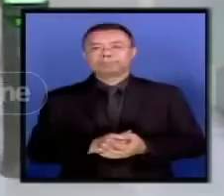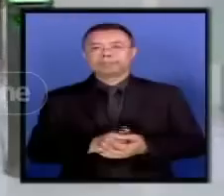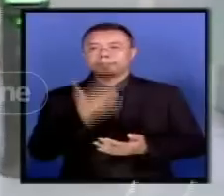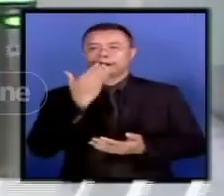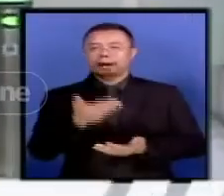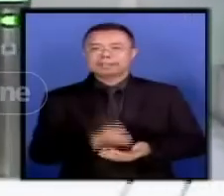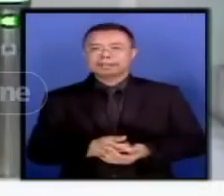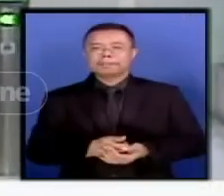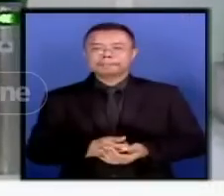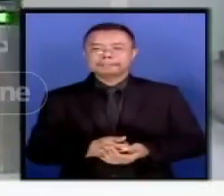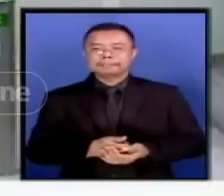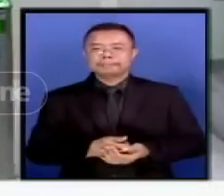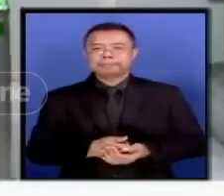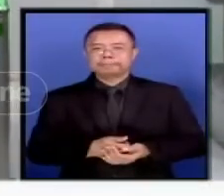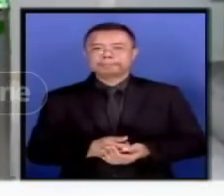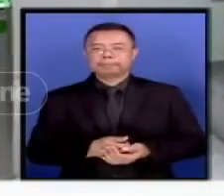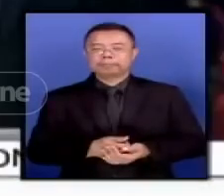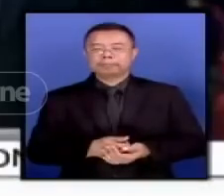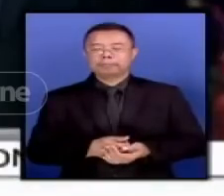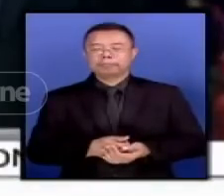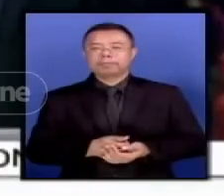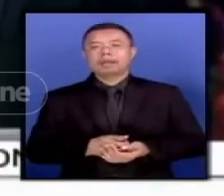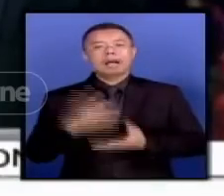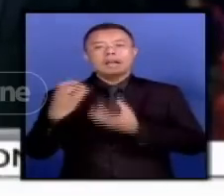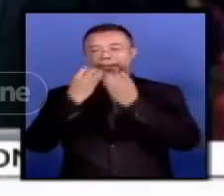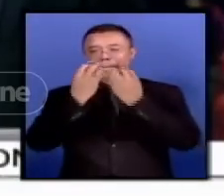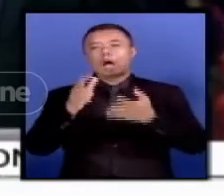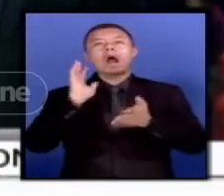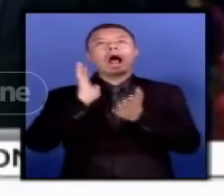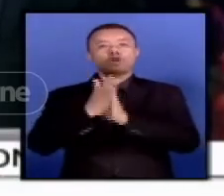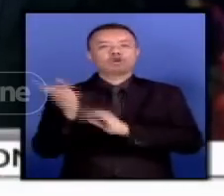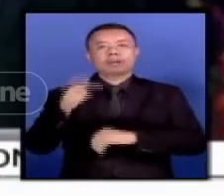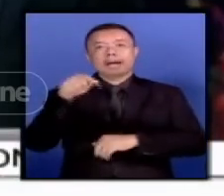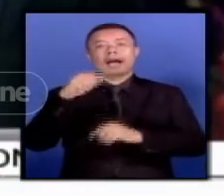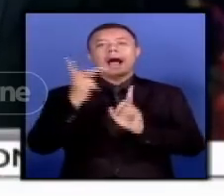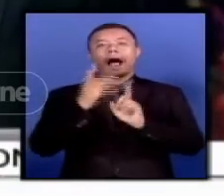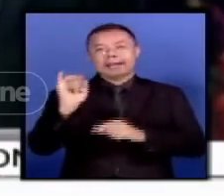Baik, terima kasih Syahda Yustizia, melaporkan langsung dari halte Transjakarta di Bundaran Hotel Indonesia. Selamat bertugas kembali.